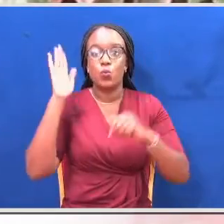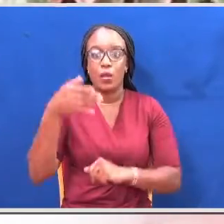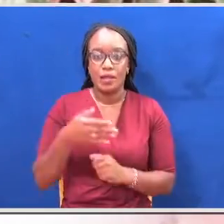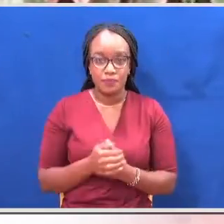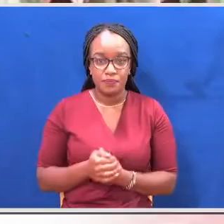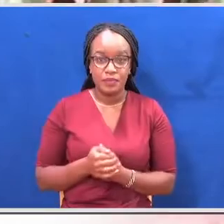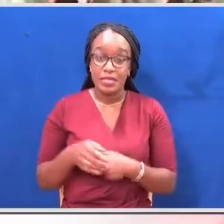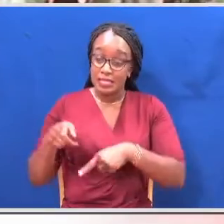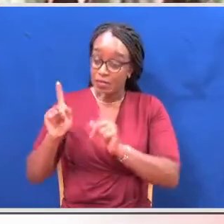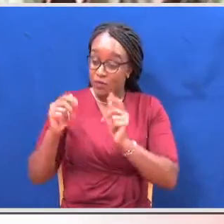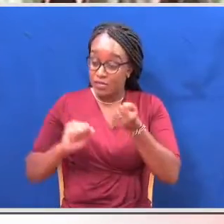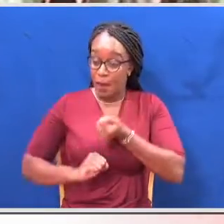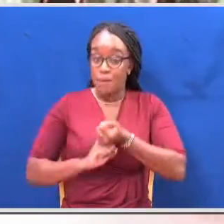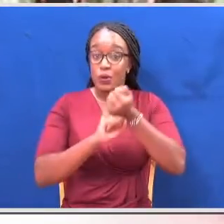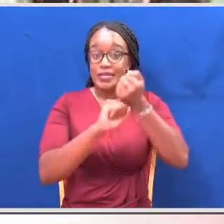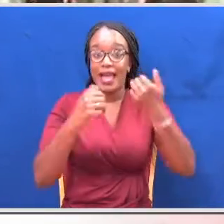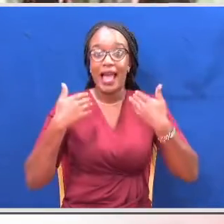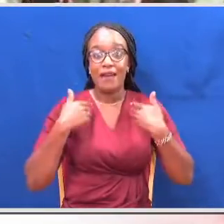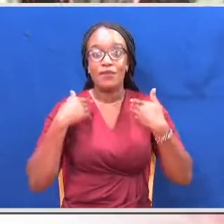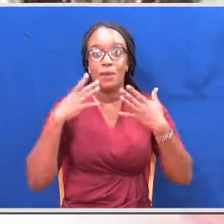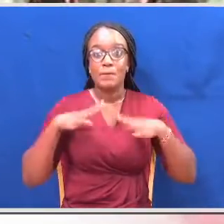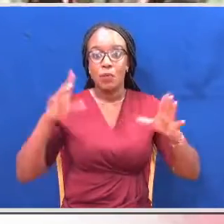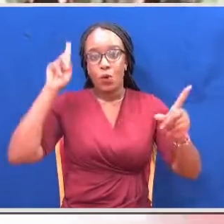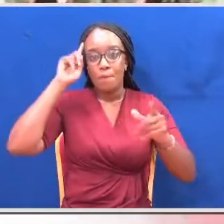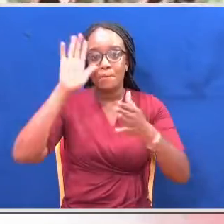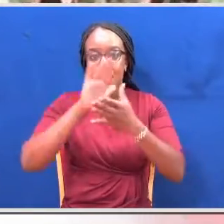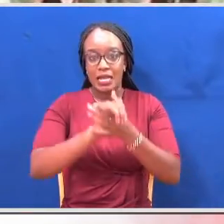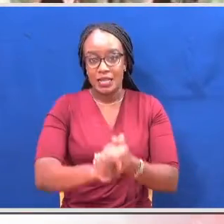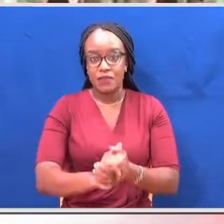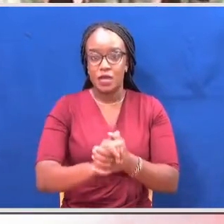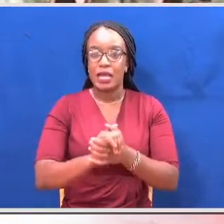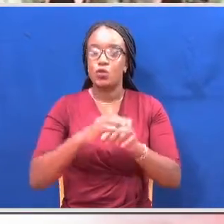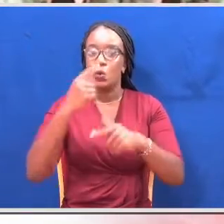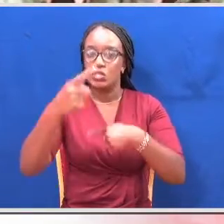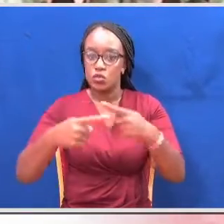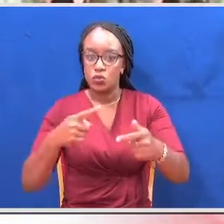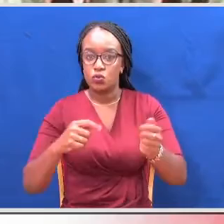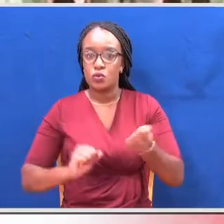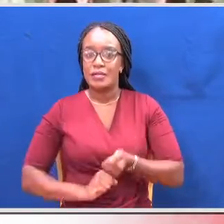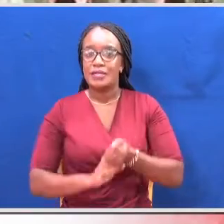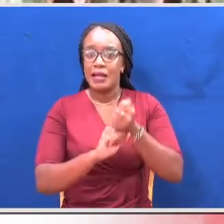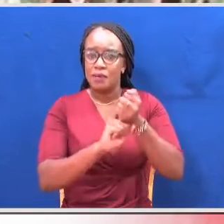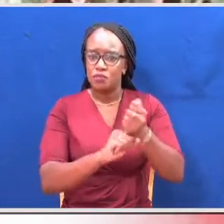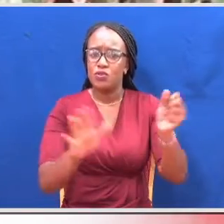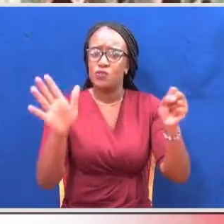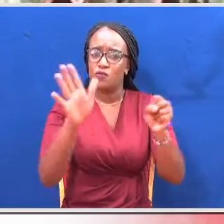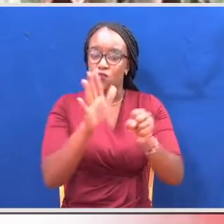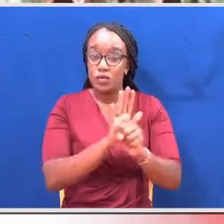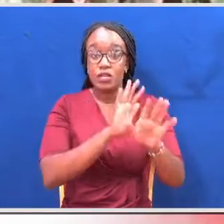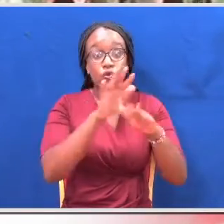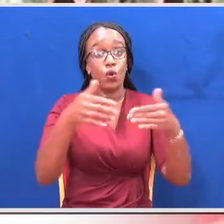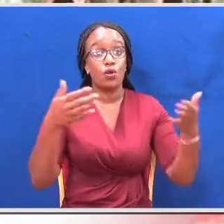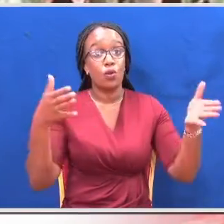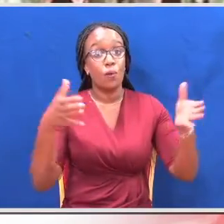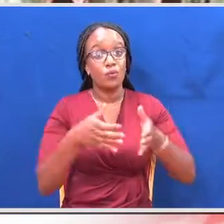na ile support ya watu, na watu wanamuamini na watu wanataka wanaendelea kumuunga mkono katika Jamhuri ya Kenya na katika na jamii zote,